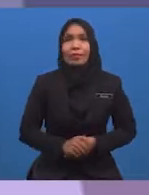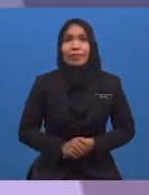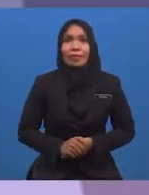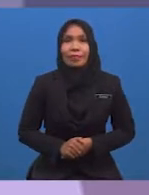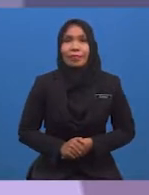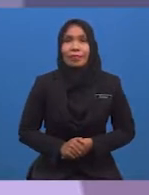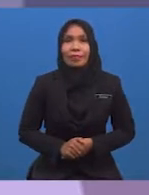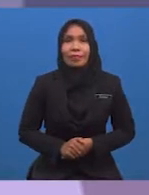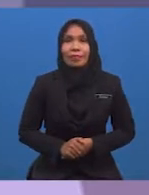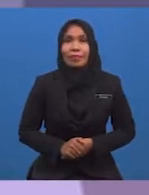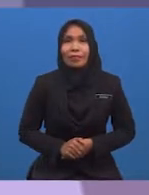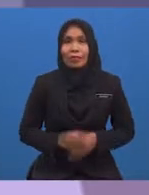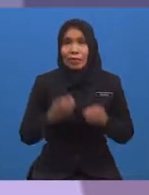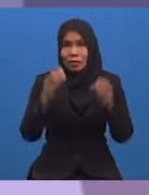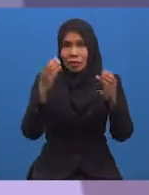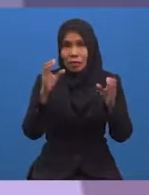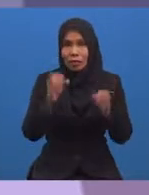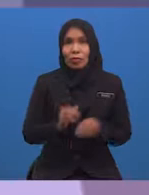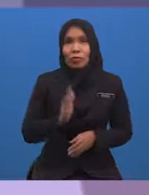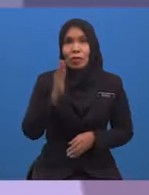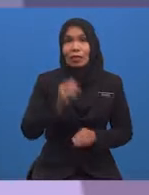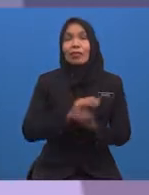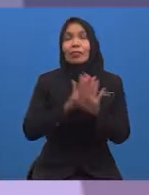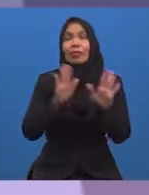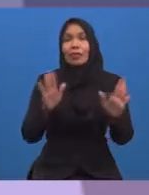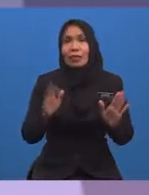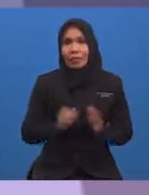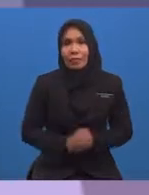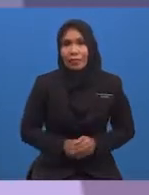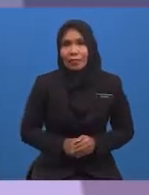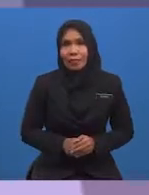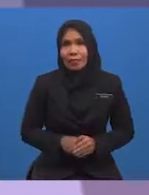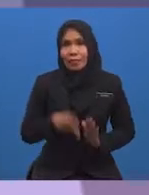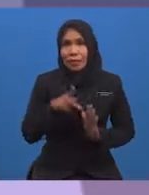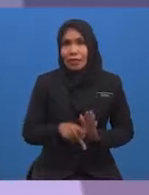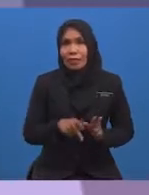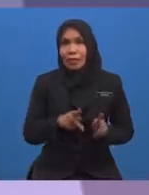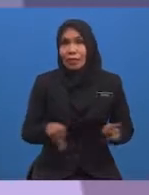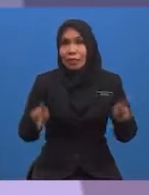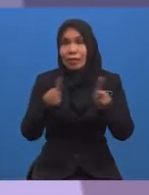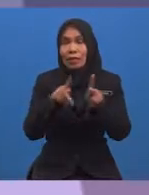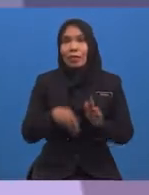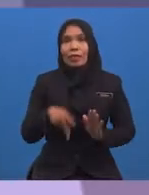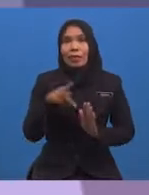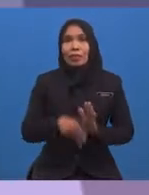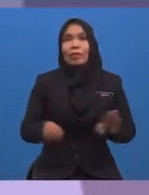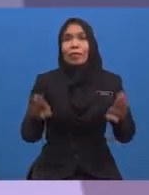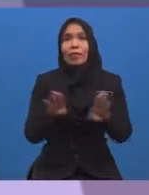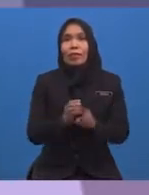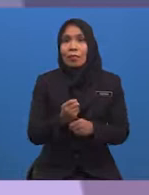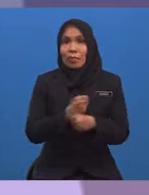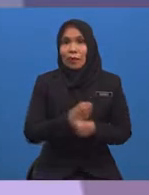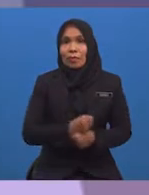bab 6.3 iaitu kepentingan pelbagai bentuk muka bumi di Malaysia, geografi